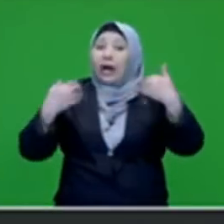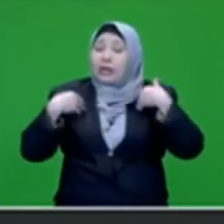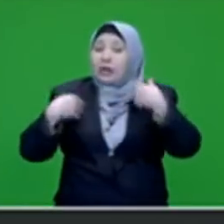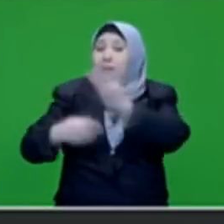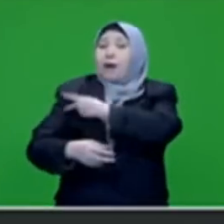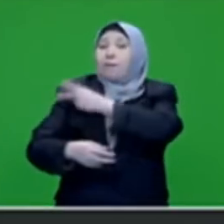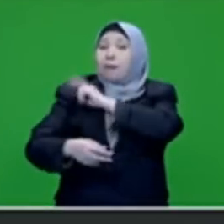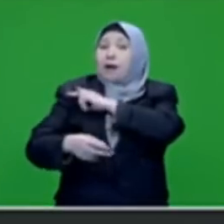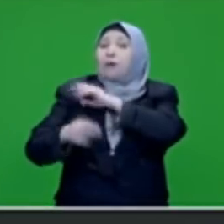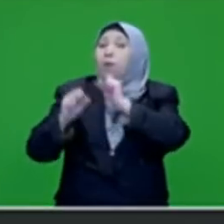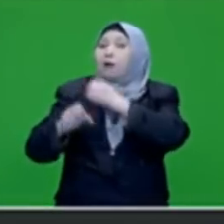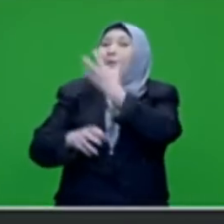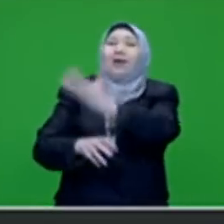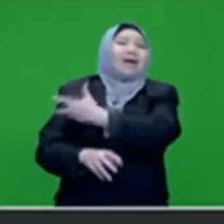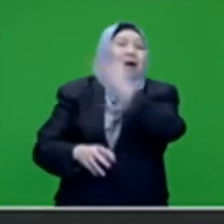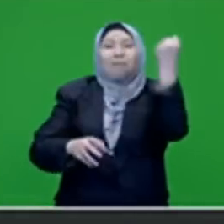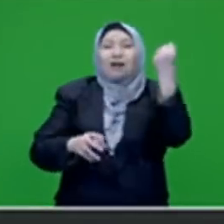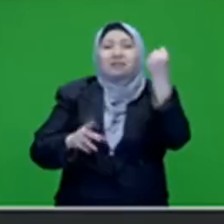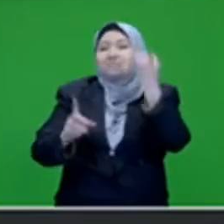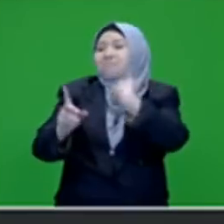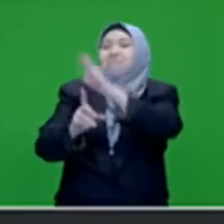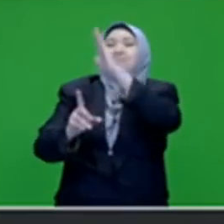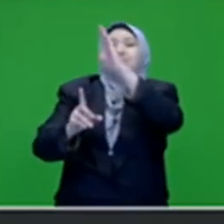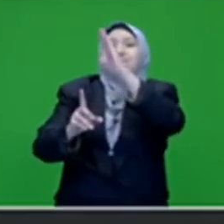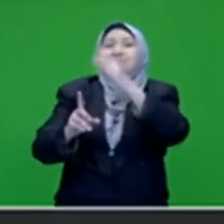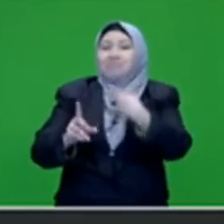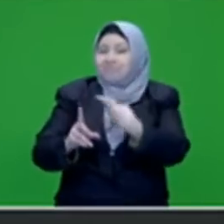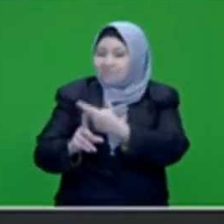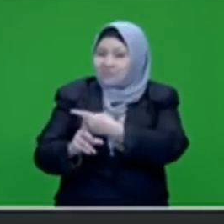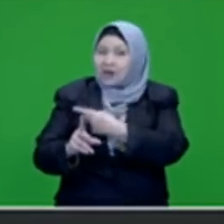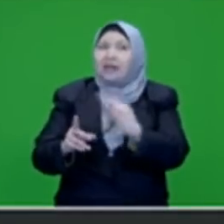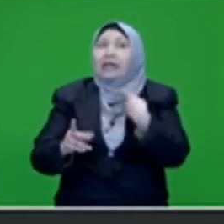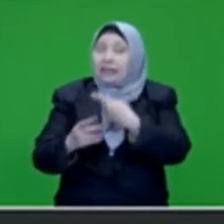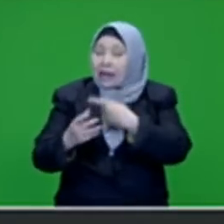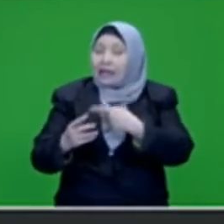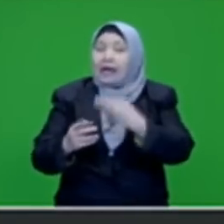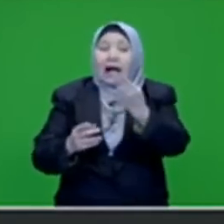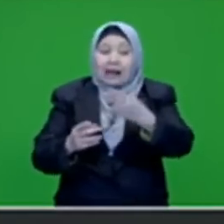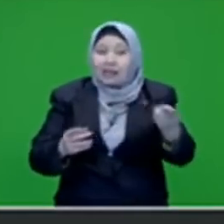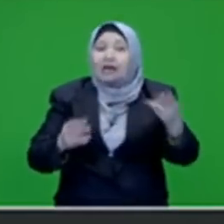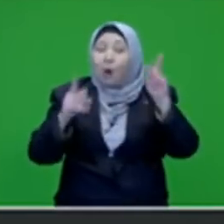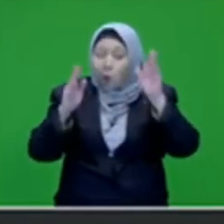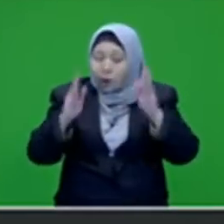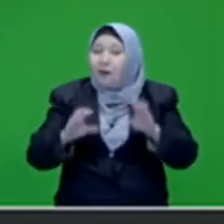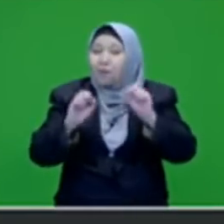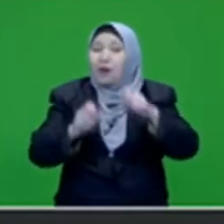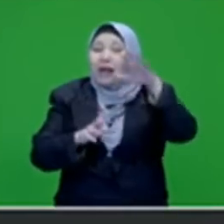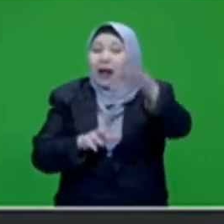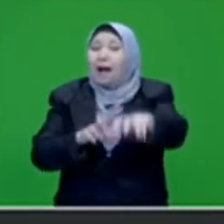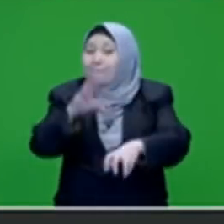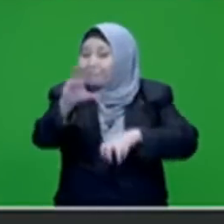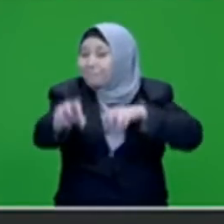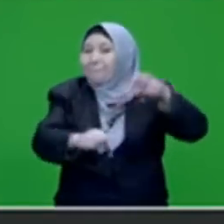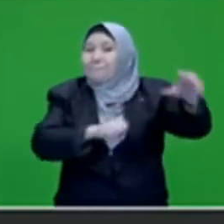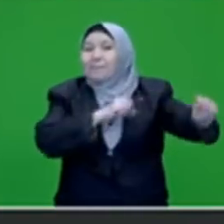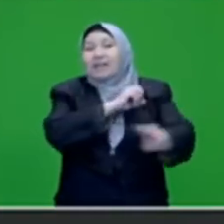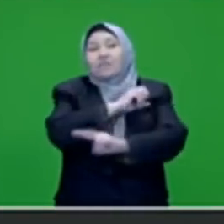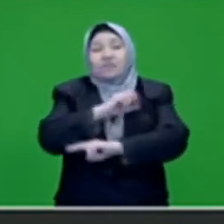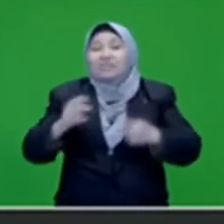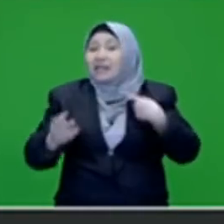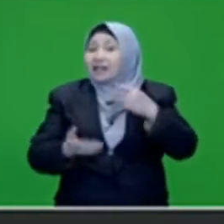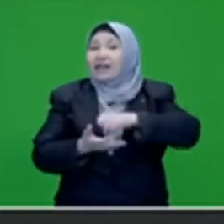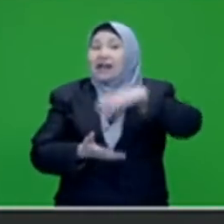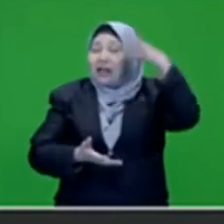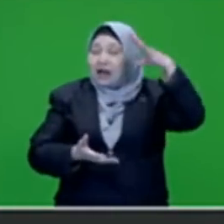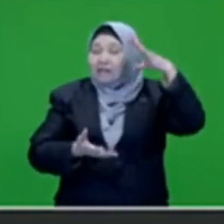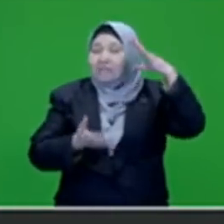orang boleh rampas, orang boleh gulingkan. Kalau kita ada harta, orang boleh ambil. Yeah. Kalau kita ada kekayaan, kita boleh